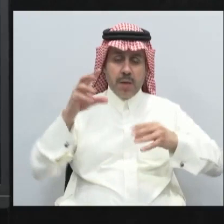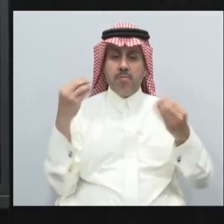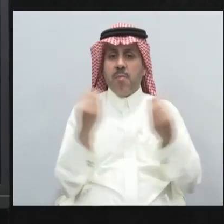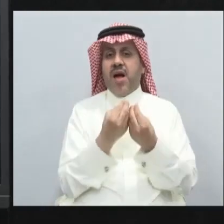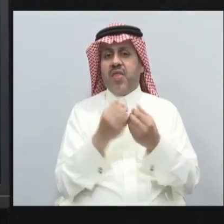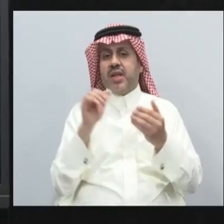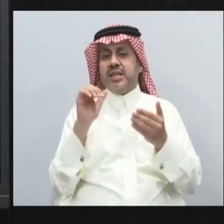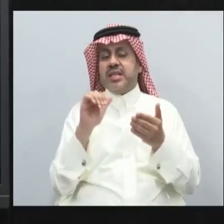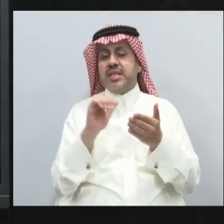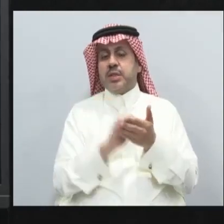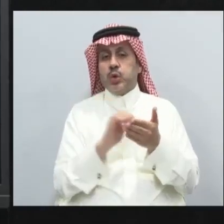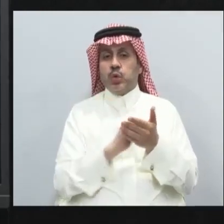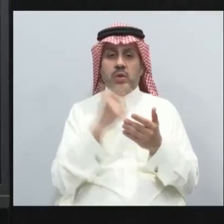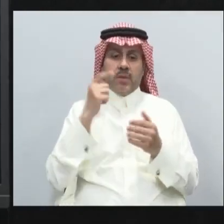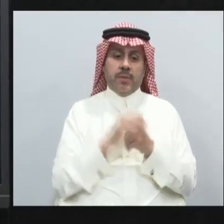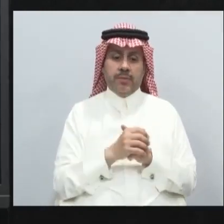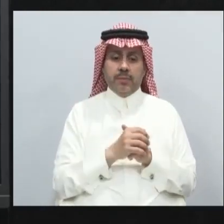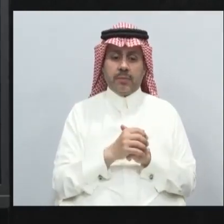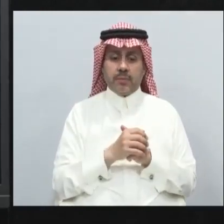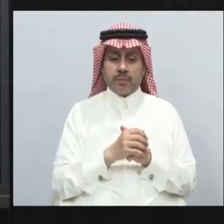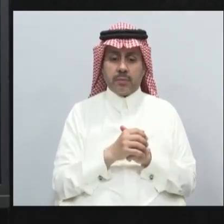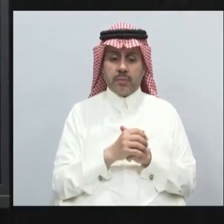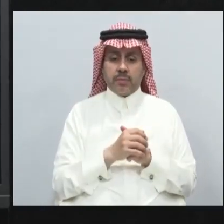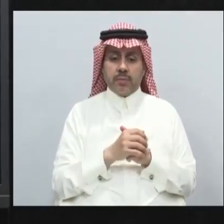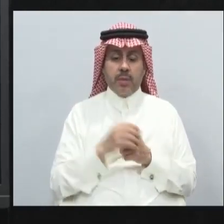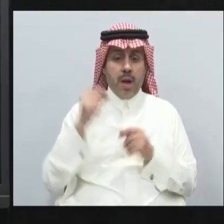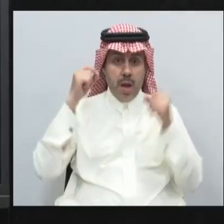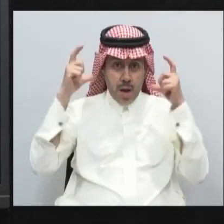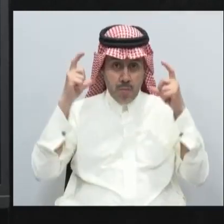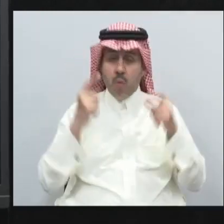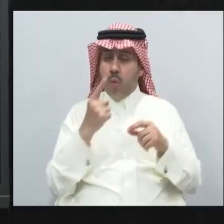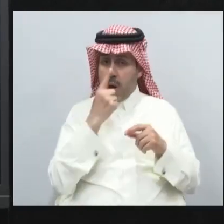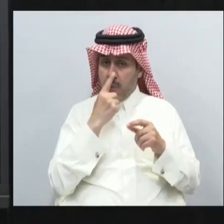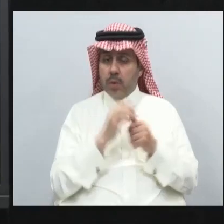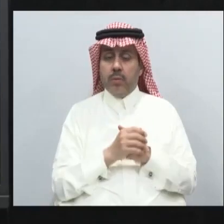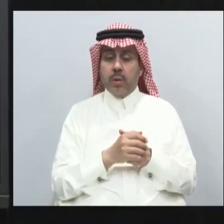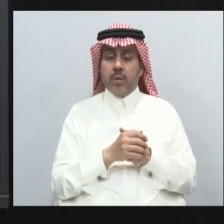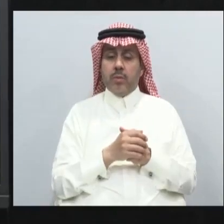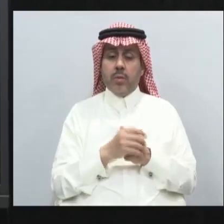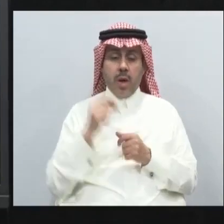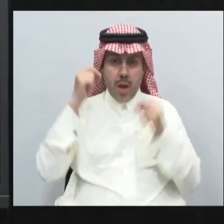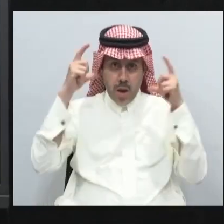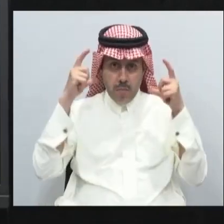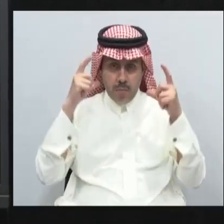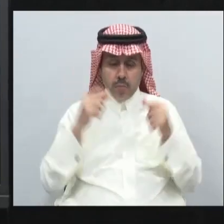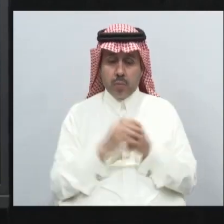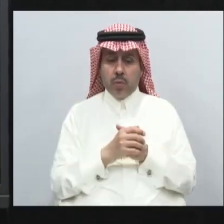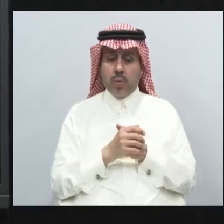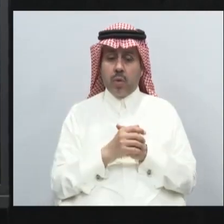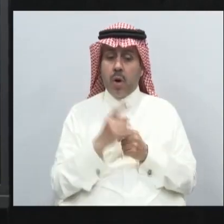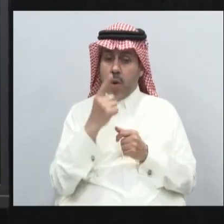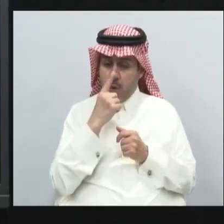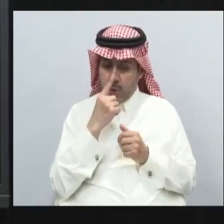شروط يقول الشيخ حافظ حكمي رحمه الله العلم والقبول والعلم العلم